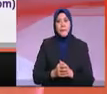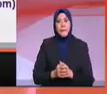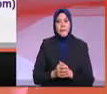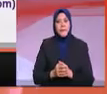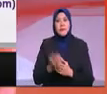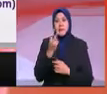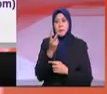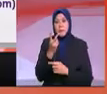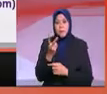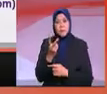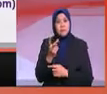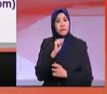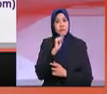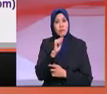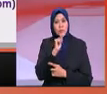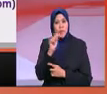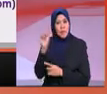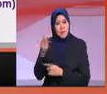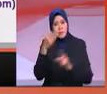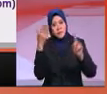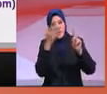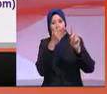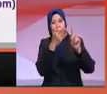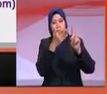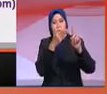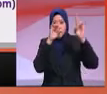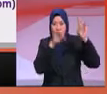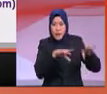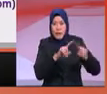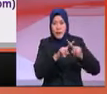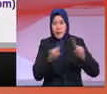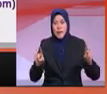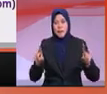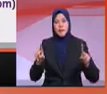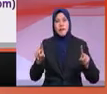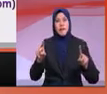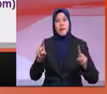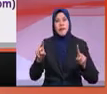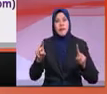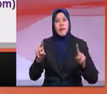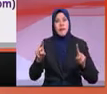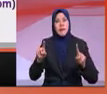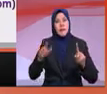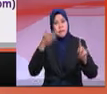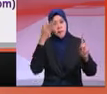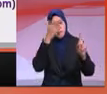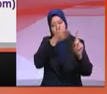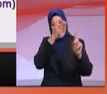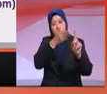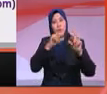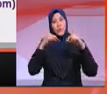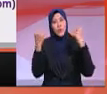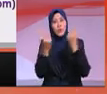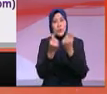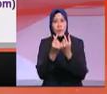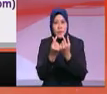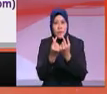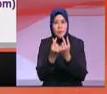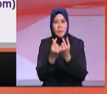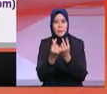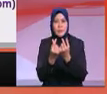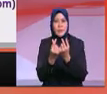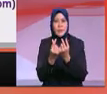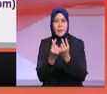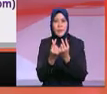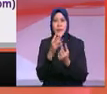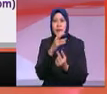lihat bukan hanya targeted approach, tapi ialah mass screening, tapi lebih target kepada kumpulan tertentu